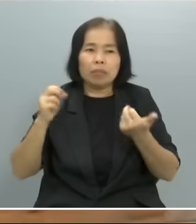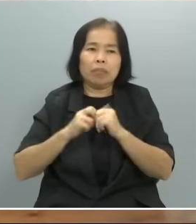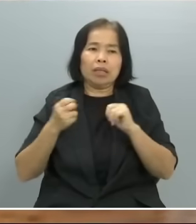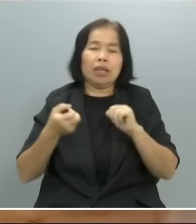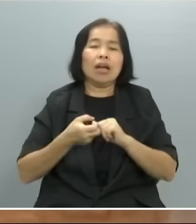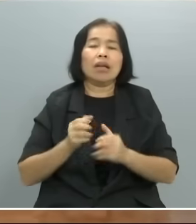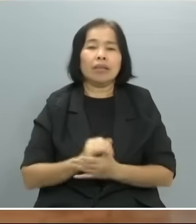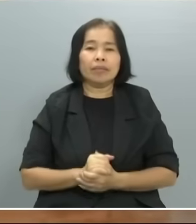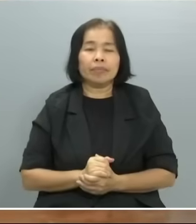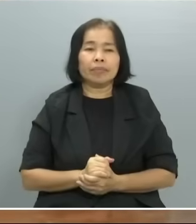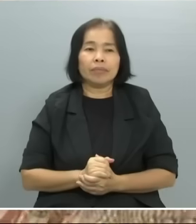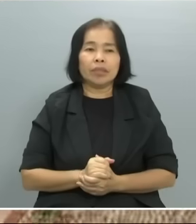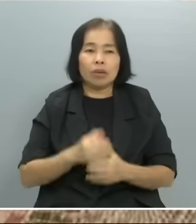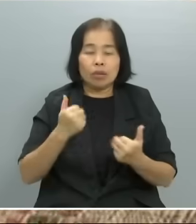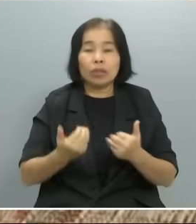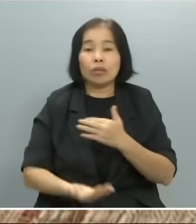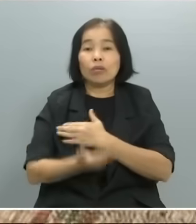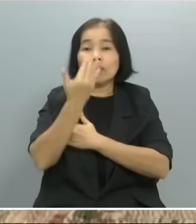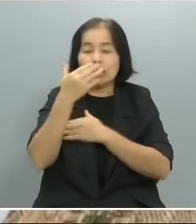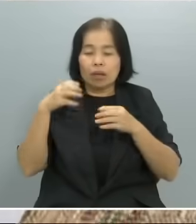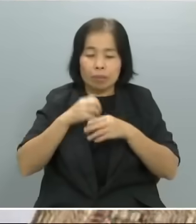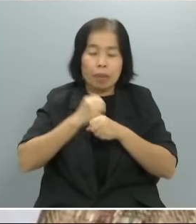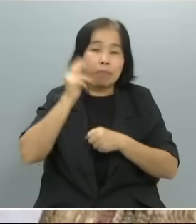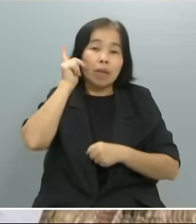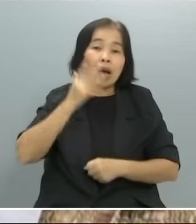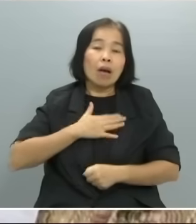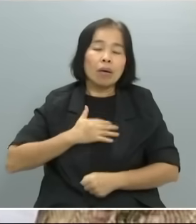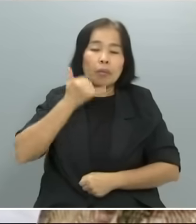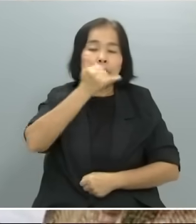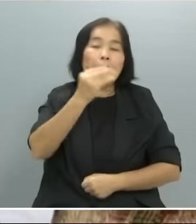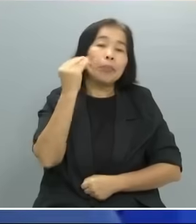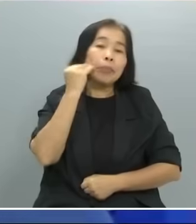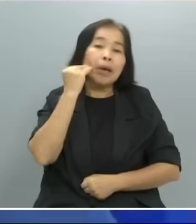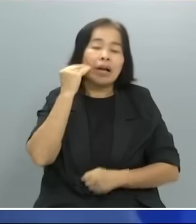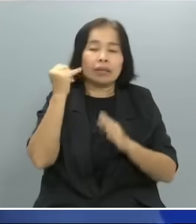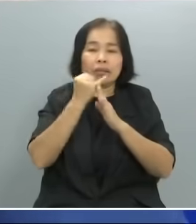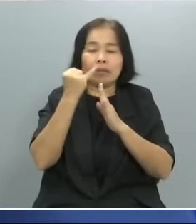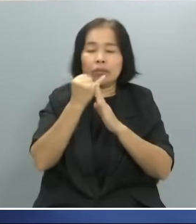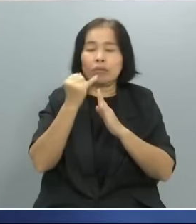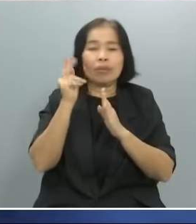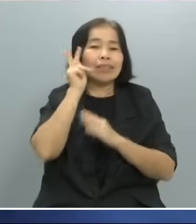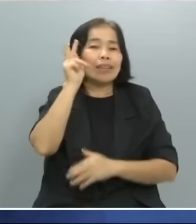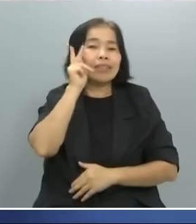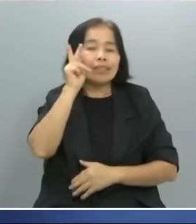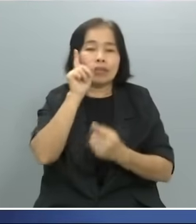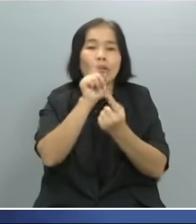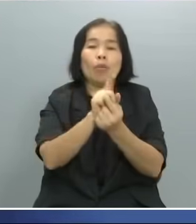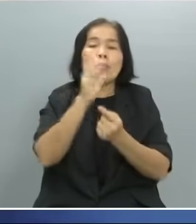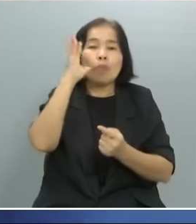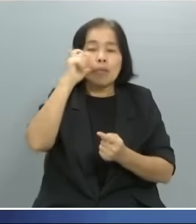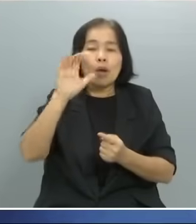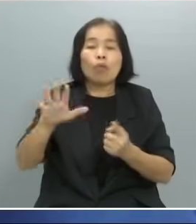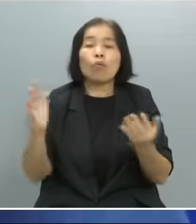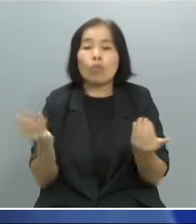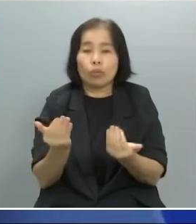อีกเช้าวันนี้นี้ผู้สื่อข่าวเดินทางไปที่บ้านของคุณเคนที่จังหวัดกาฬสินธุ์นะคะไปพบกับคุณพ่อคุณแม่ของคุณ